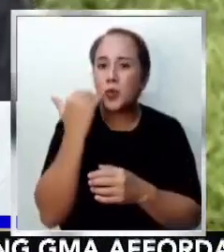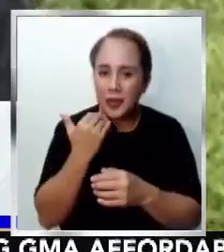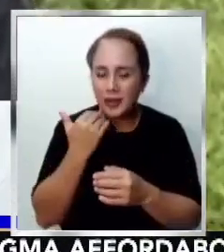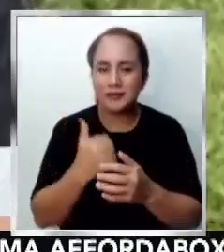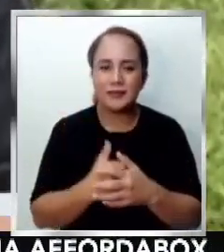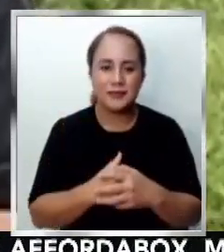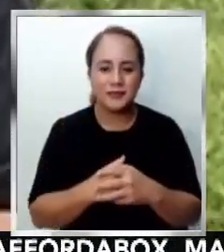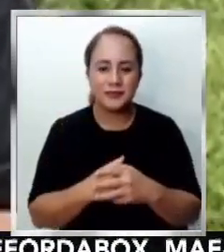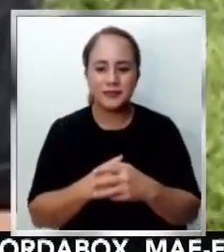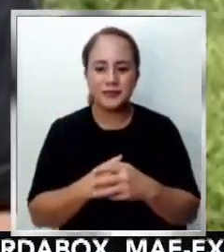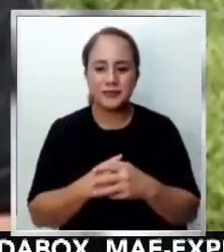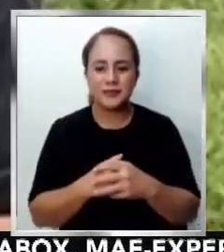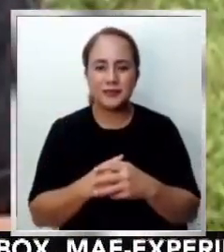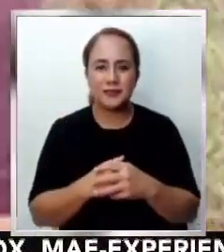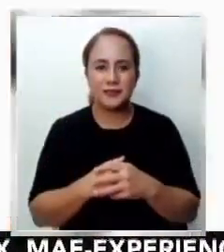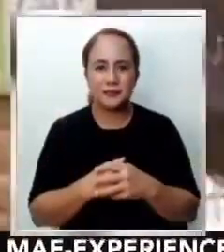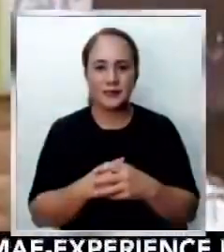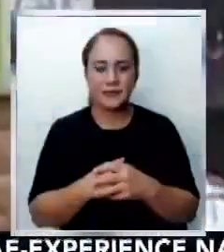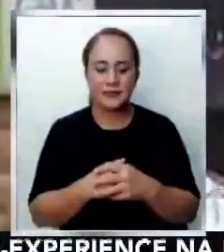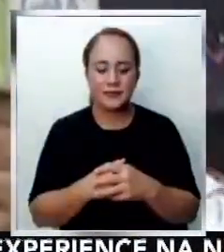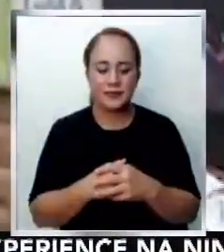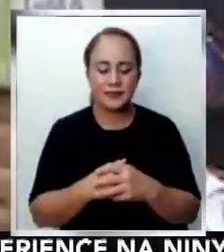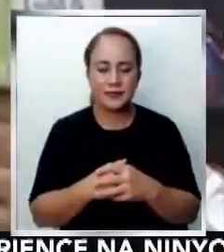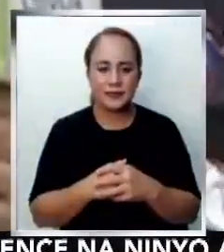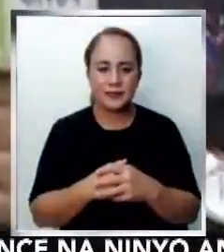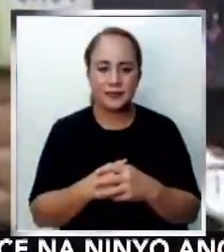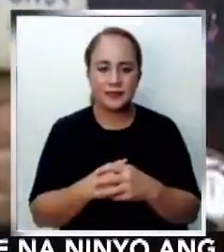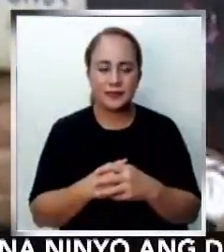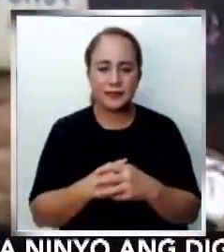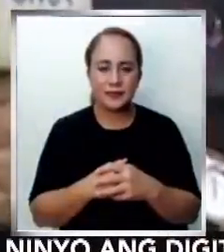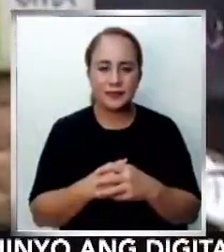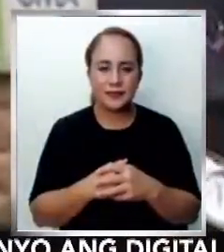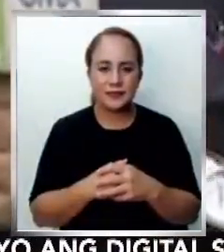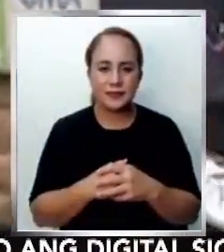TV 1 Western Visayas, Aileen Pedreso. Marie Zumali, Nakatutok 24 Oras.